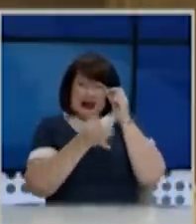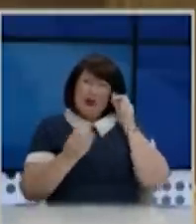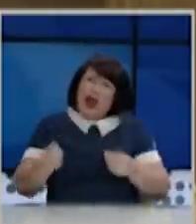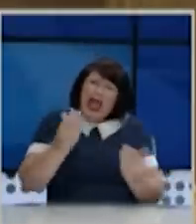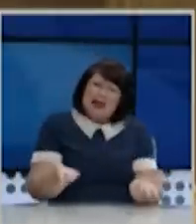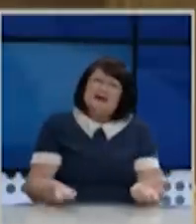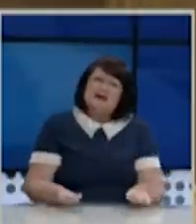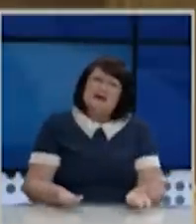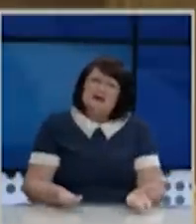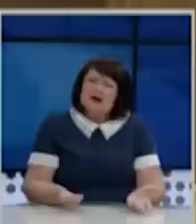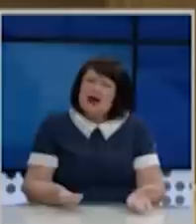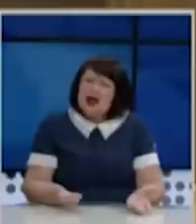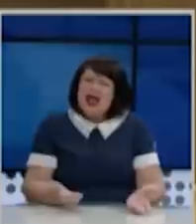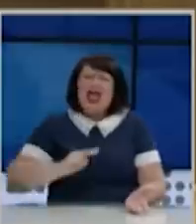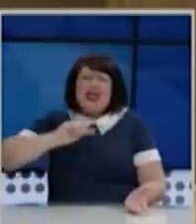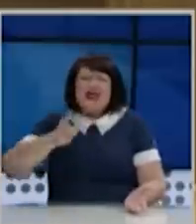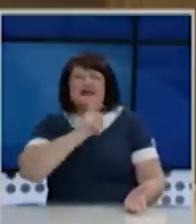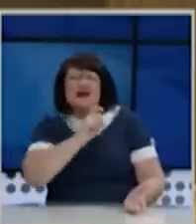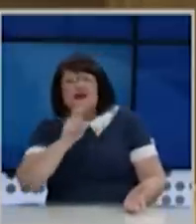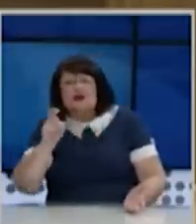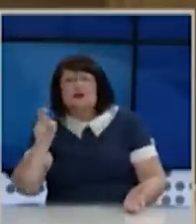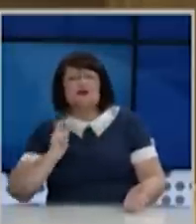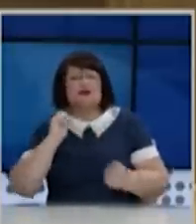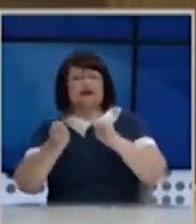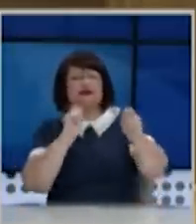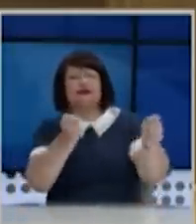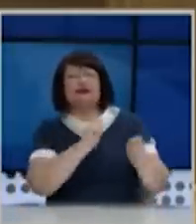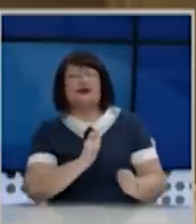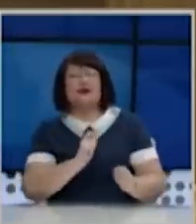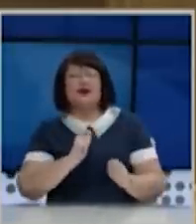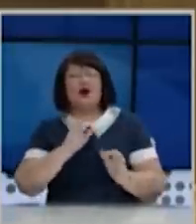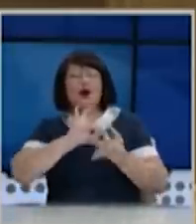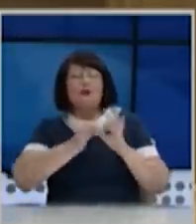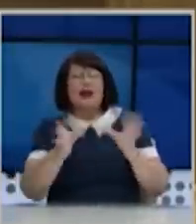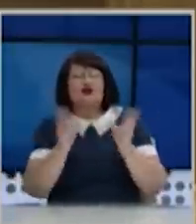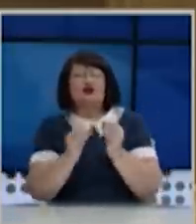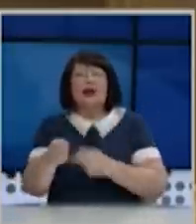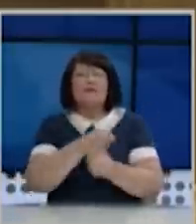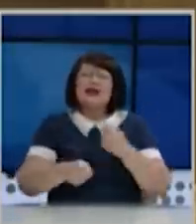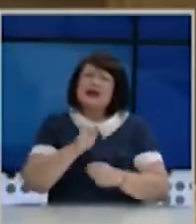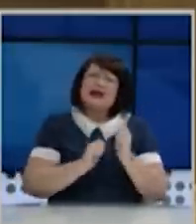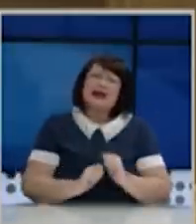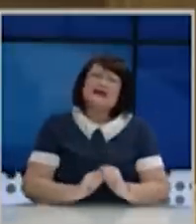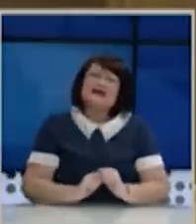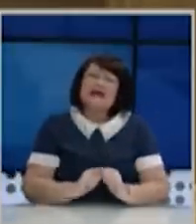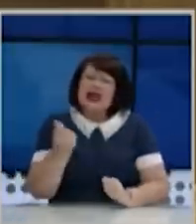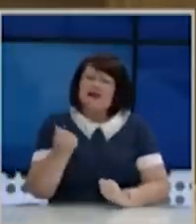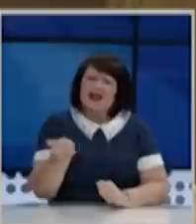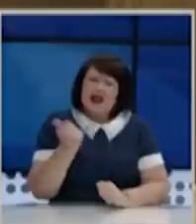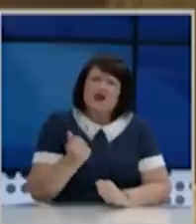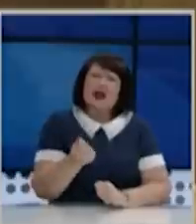πάνω και δίνετε δισεκατομμύρια σε όλους τους επιχειρηματικούς ομίλους και λέτε ότι δεν έχουμε λεφτά να